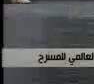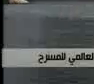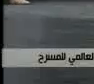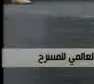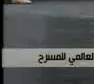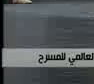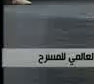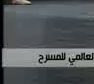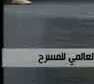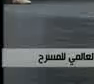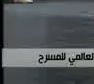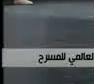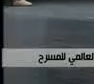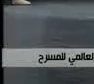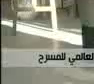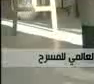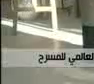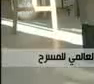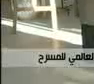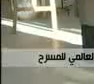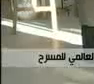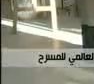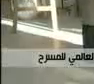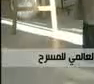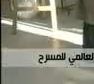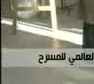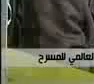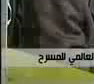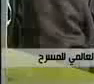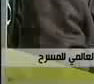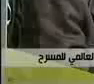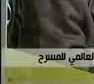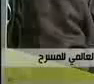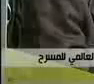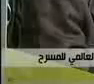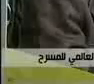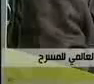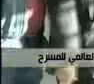تظاهرات ثقافية وعروض مسرحية بمناسبة اليوم العالمي للمسرح.